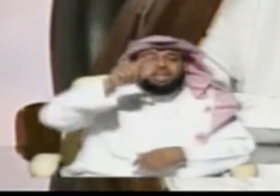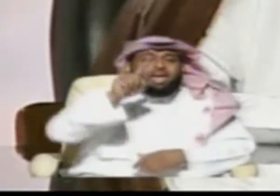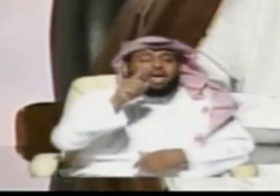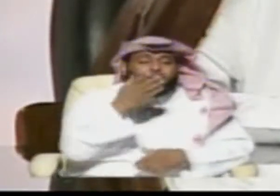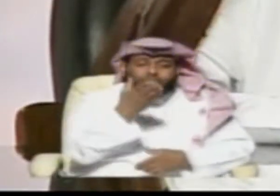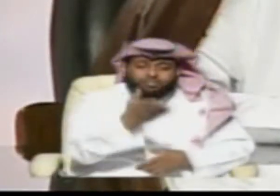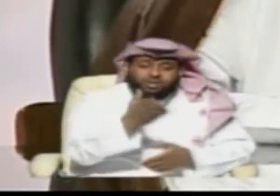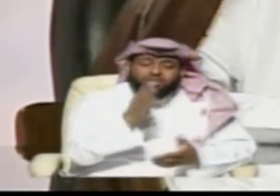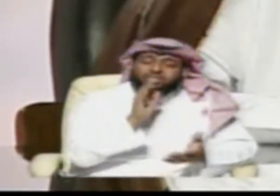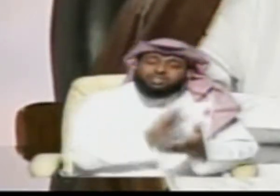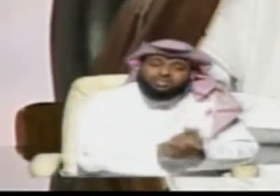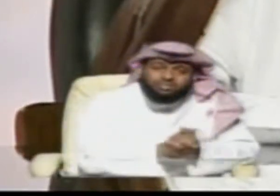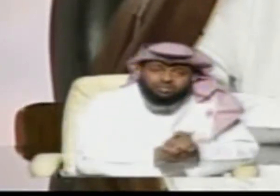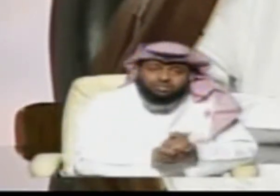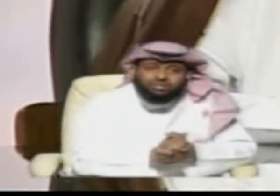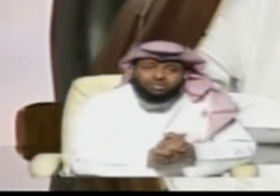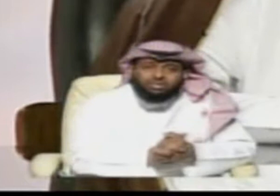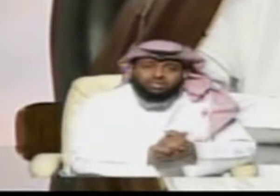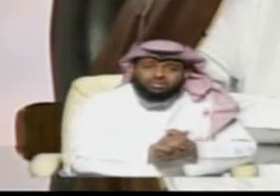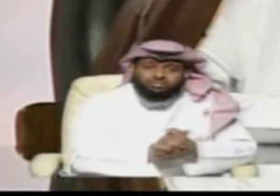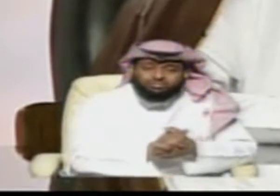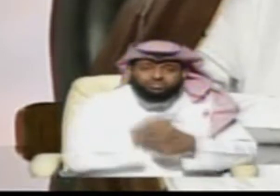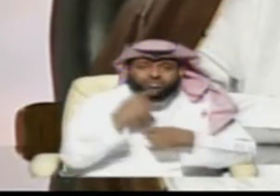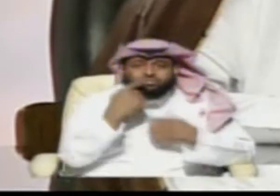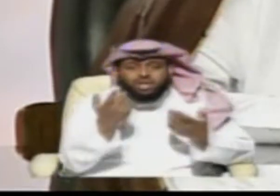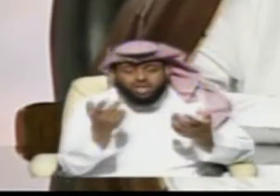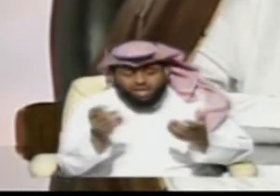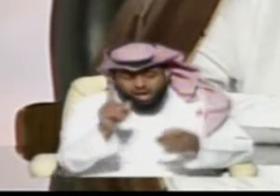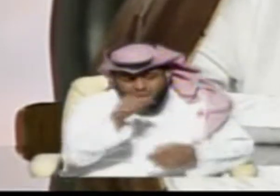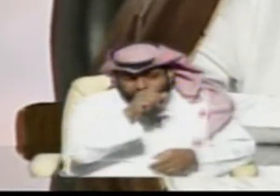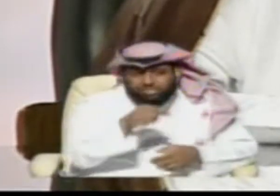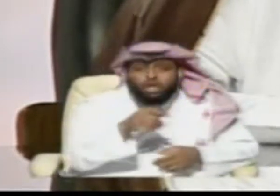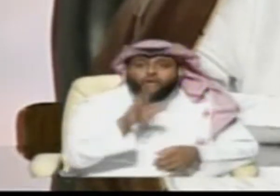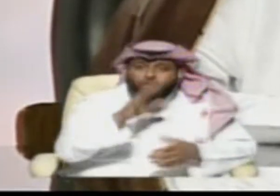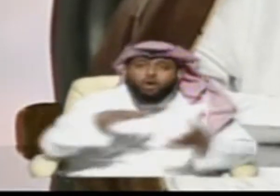كان هؤلاء يسوقون له بما يسوقون.